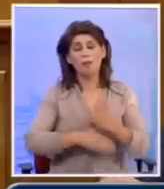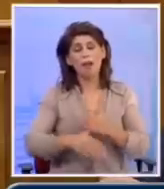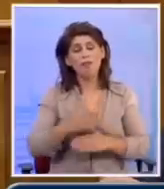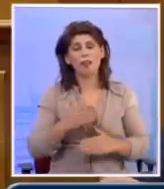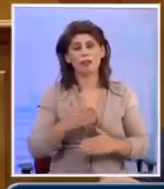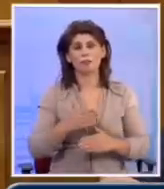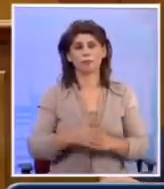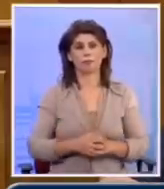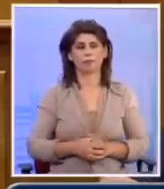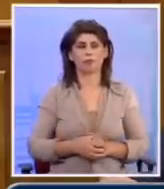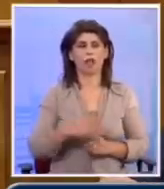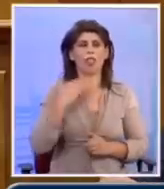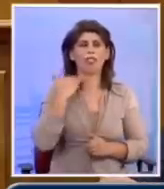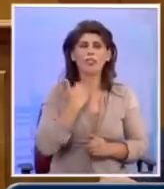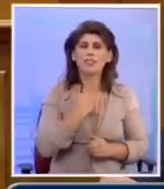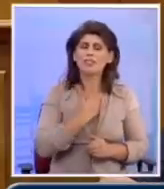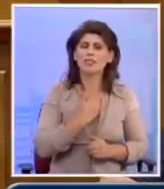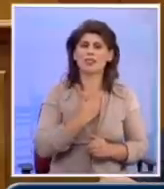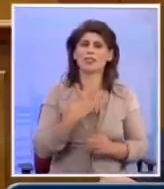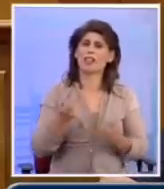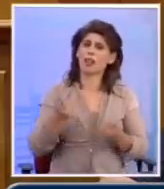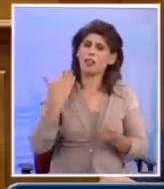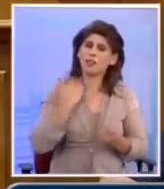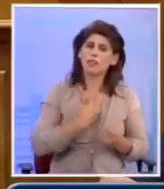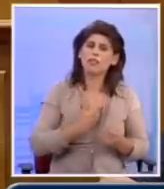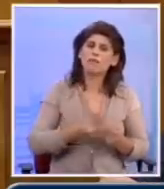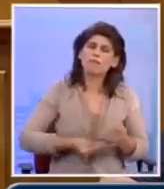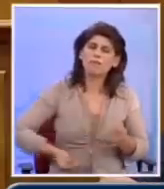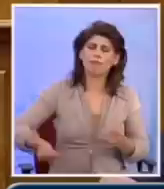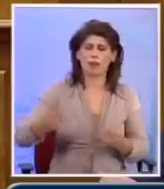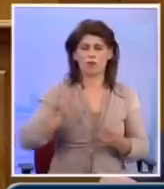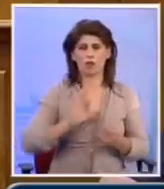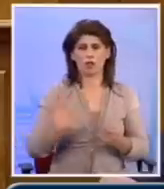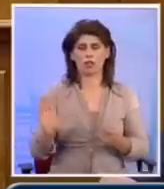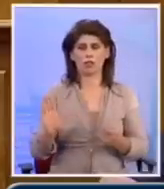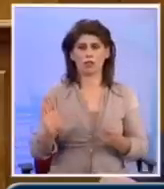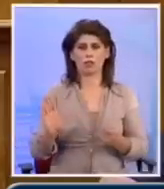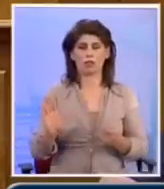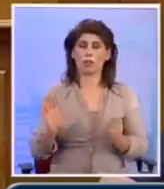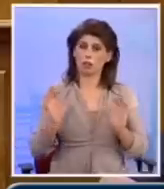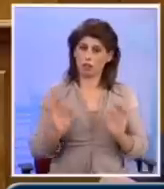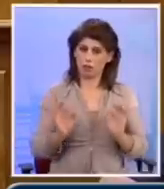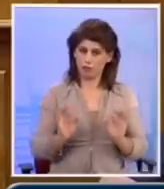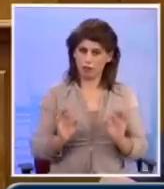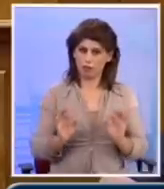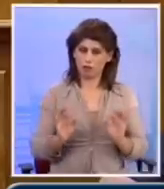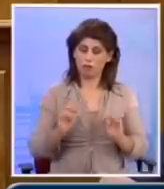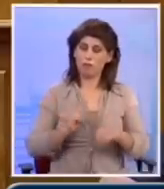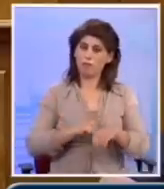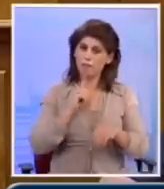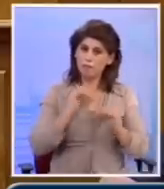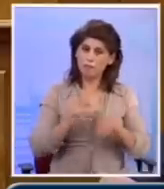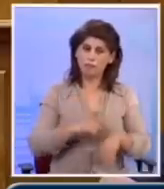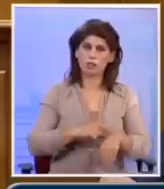υπέφερε θυσίες, έκανε θυσίες τρομακτικές. Και βεβαίως την ίδια στιγμή που